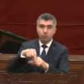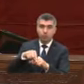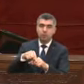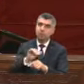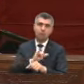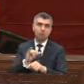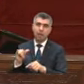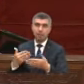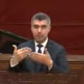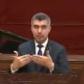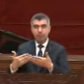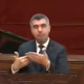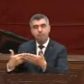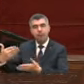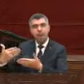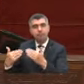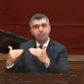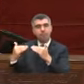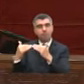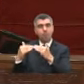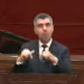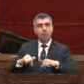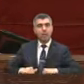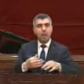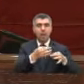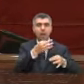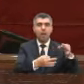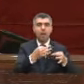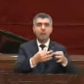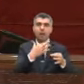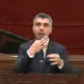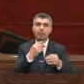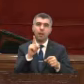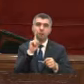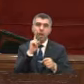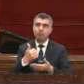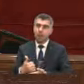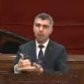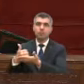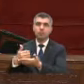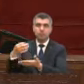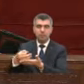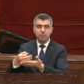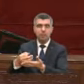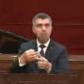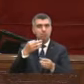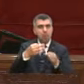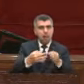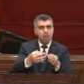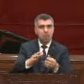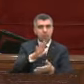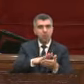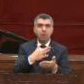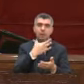يعني اننا ننسقوا مع وزاره العدل باش تكون دوريه تخفف هذا الاشكال هذا، بالاضافه للخدمات القضائيه